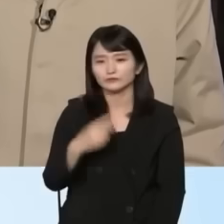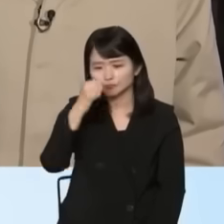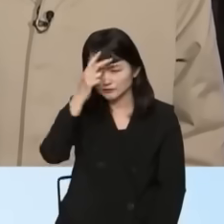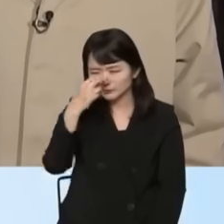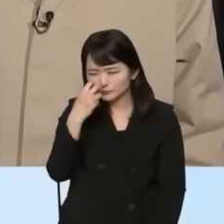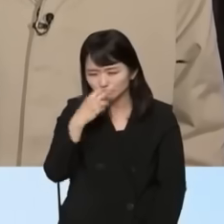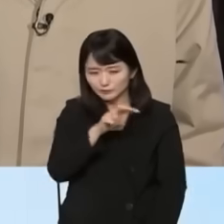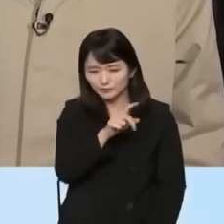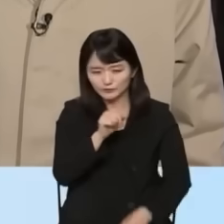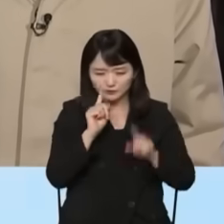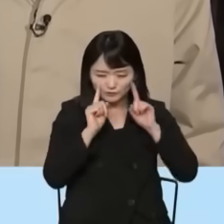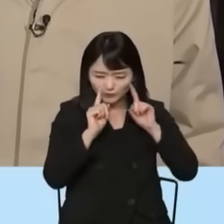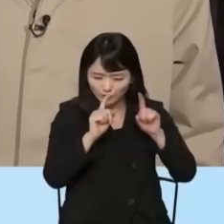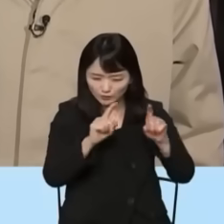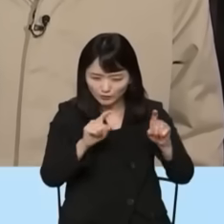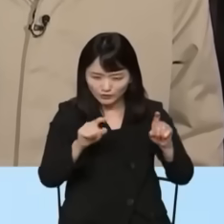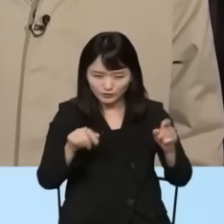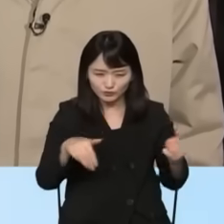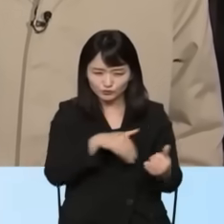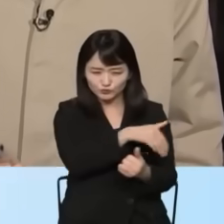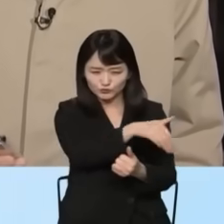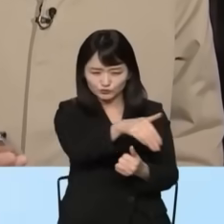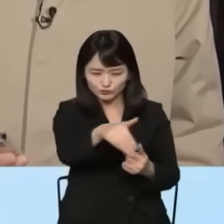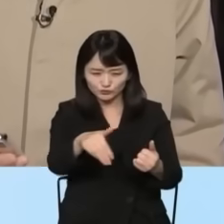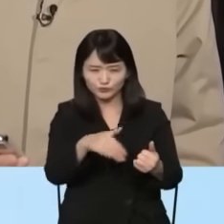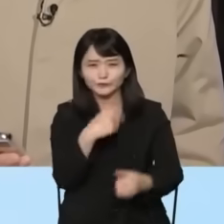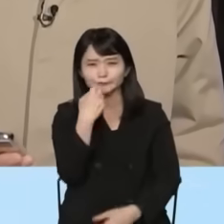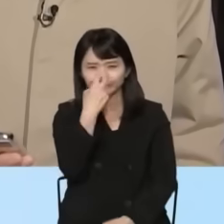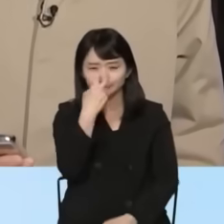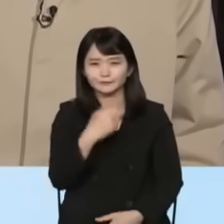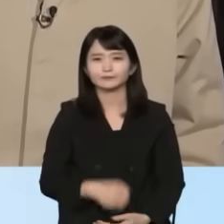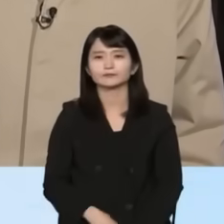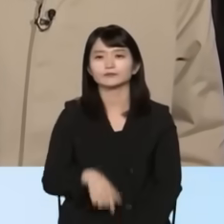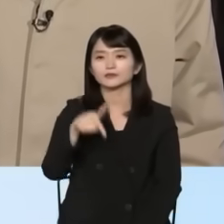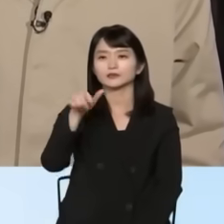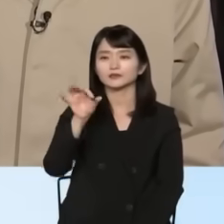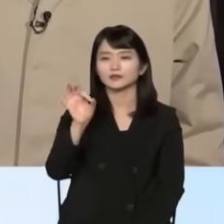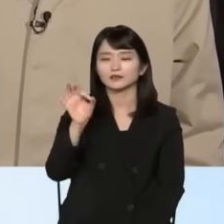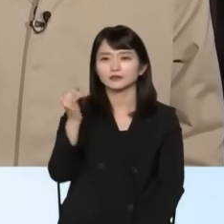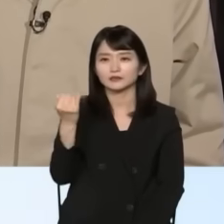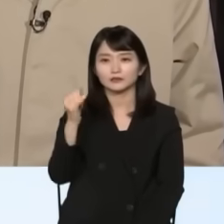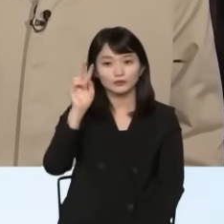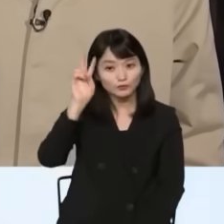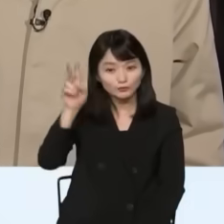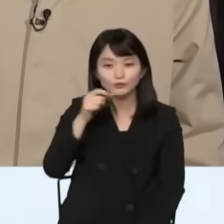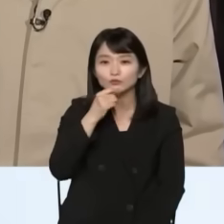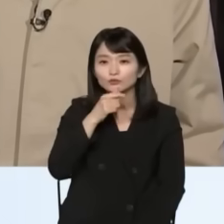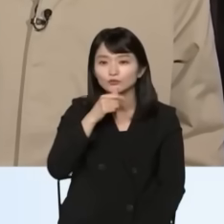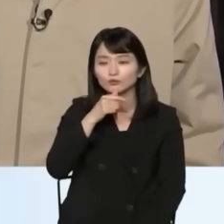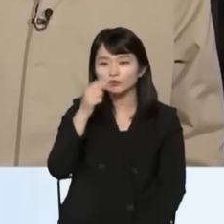명 씨를 둘러싼 의혹 전반을 두루 살펴보고 있는 겁니다. 강혜경 씨는 모레 월요일에